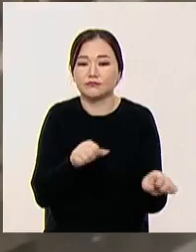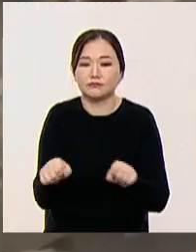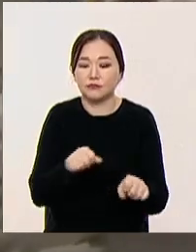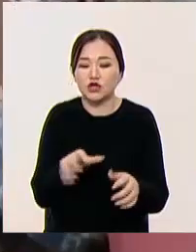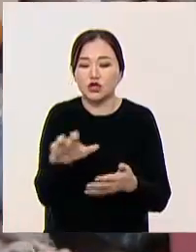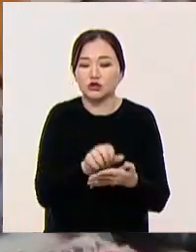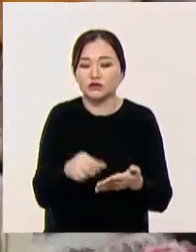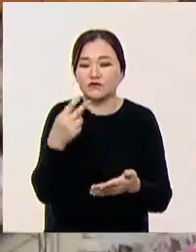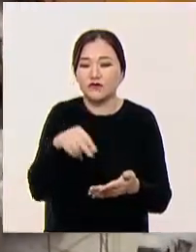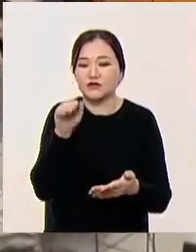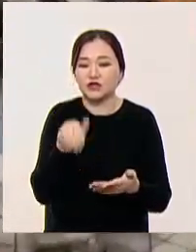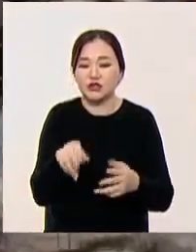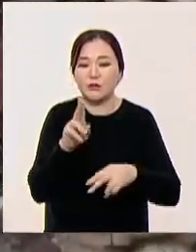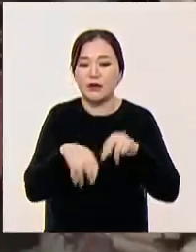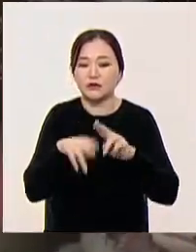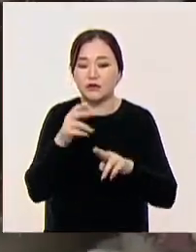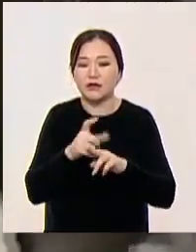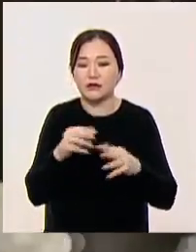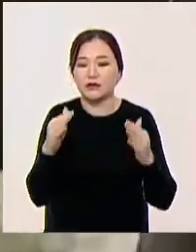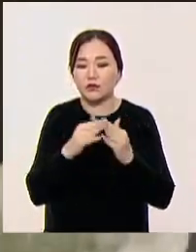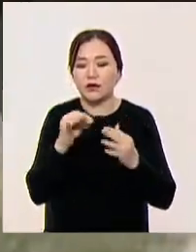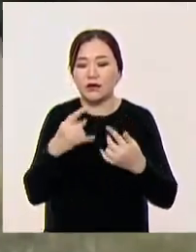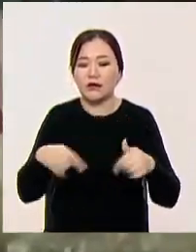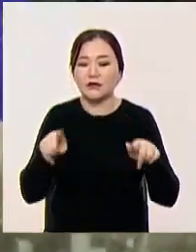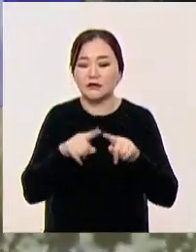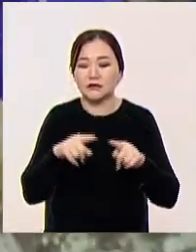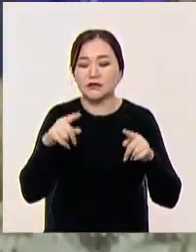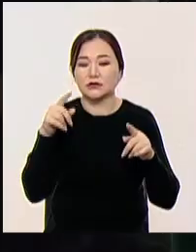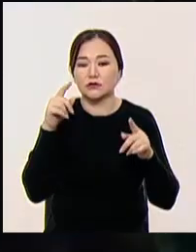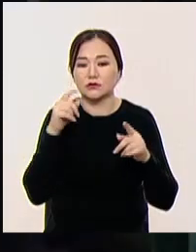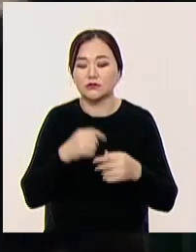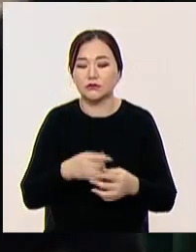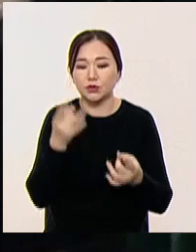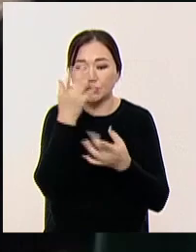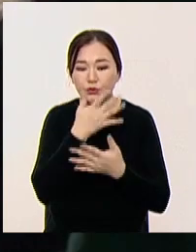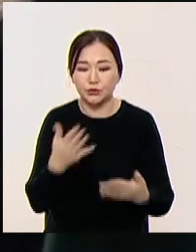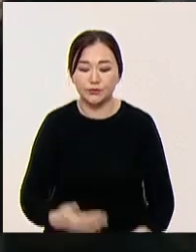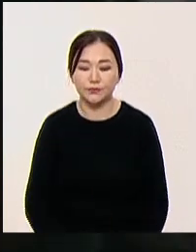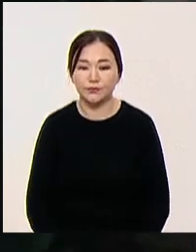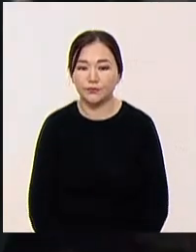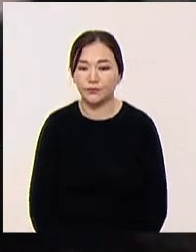более 20 тысяч построек. Это дома и объекты инфраструктуры. Нина Шапо, Информбюро.